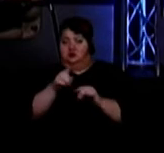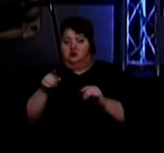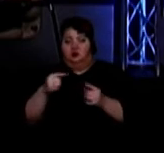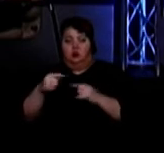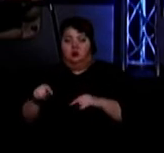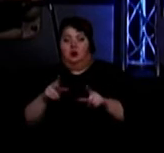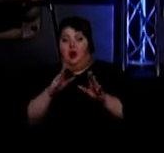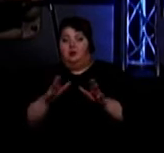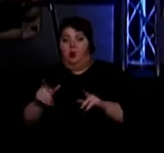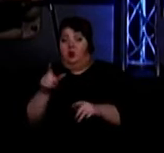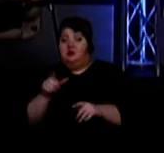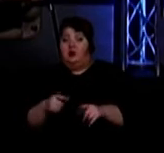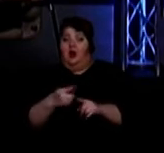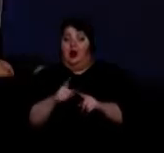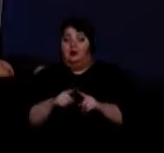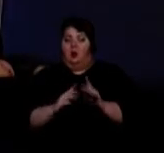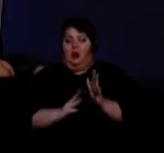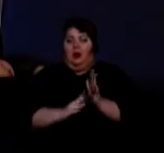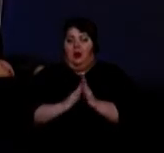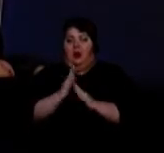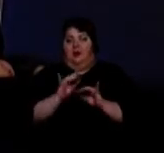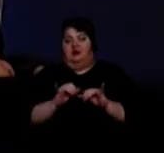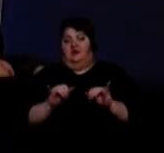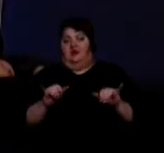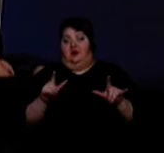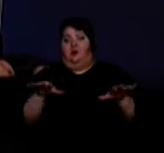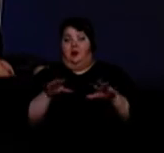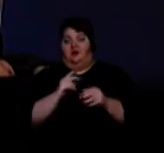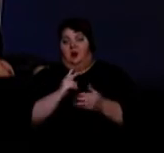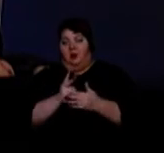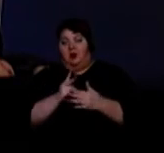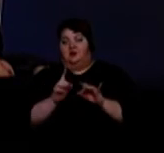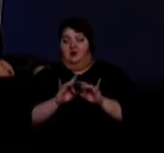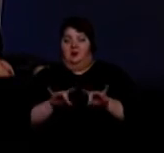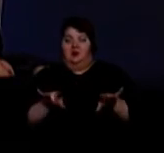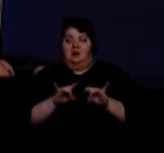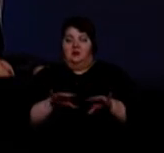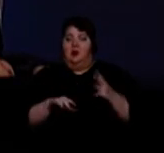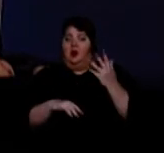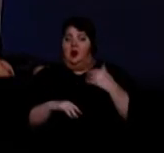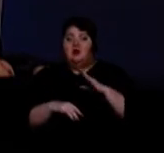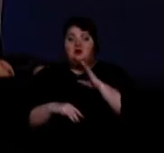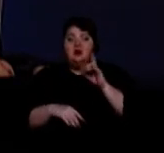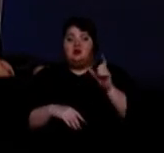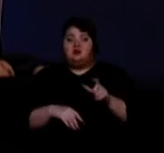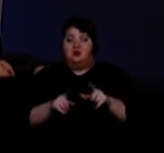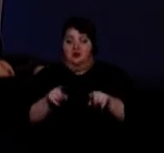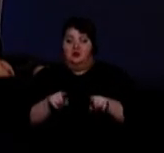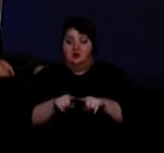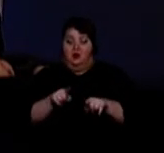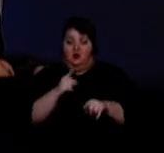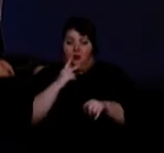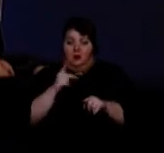только на человека, который развивается. И это мы все показываем, и это мы все рассказываем. И когда женщина вот это